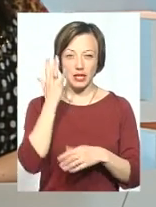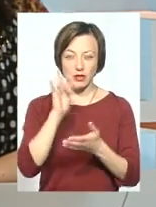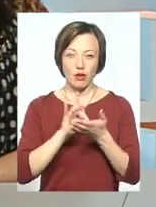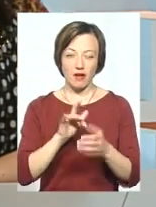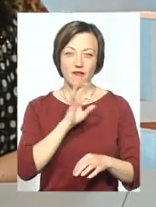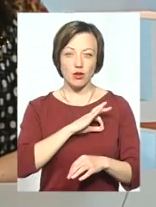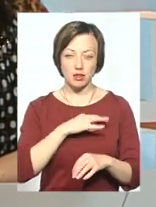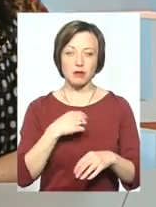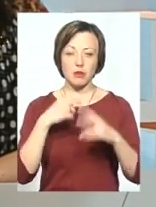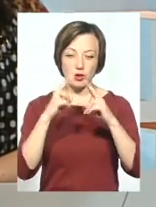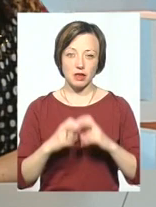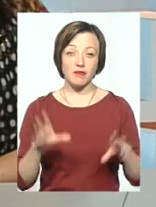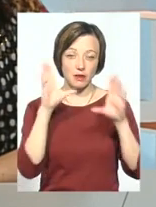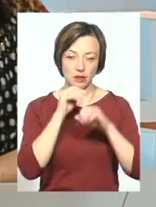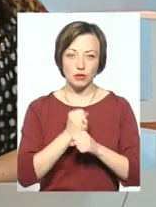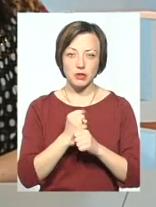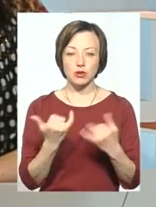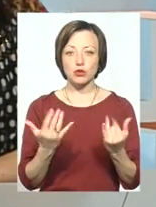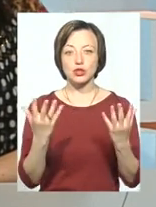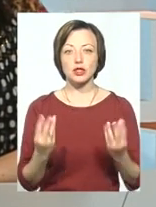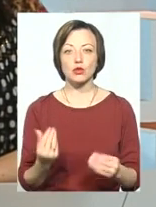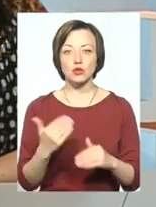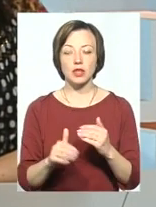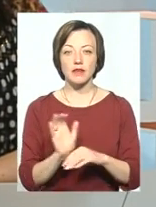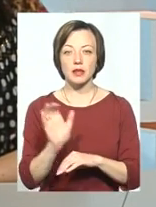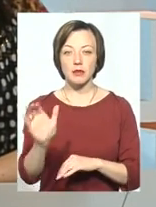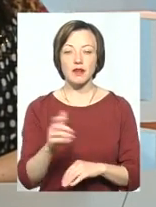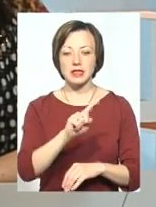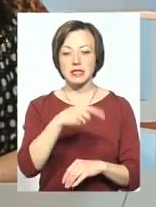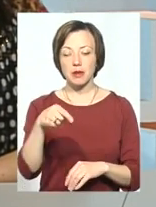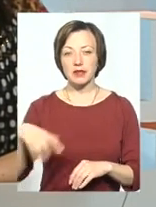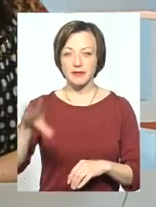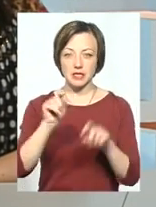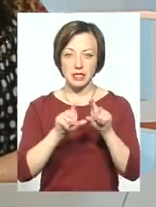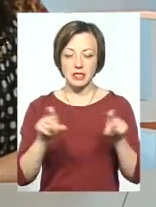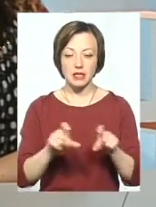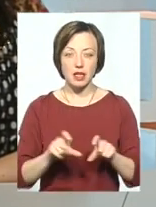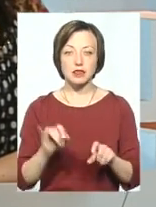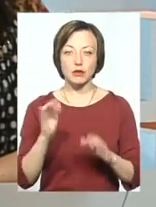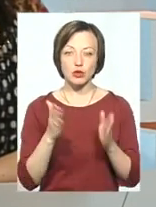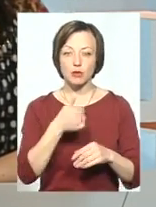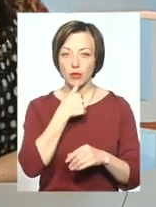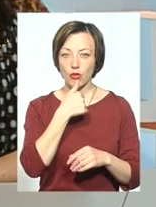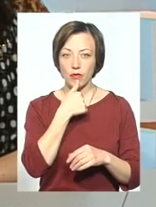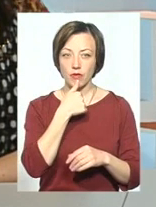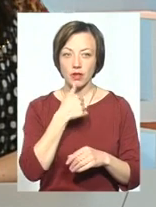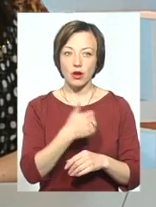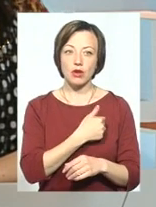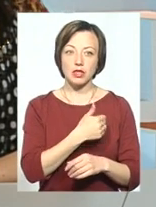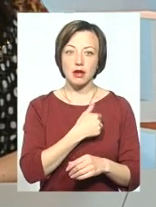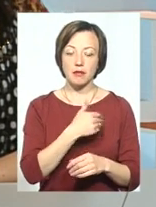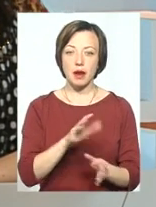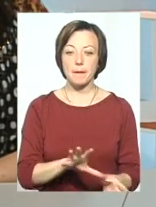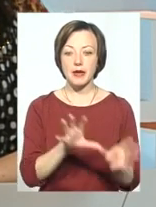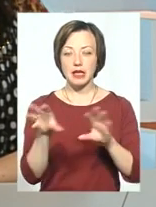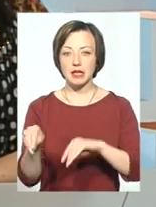думаю, що це вдасться зробити. На сьогоднішній день вже відправили запити у всій інстанції і будемо пробувати хоча б перенести